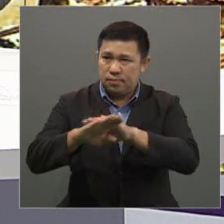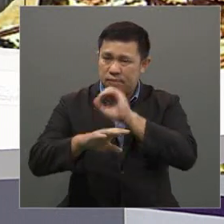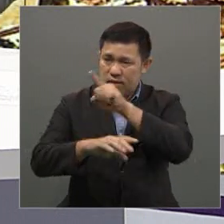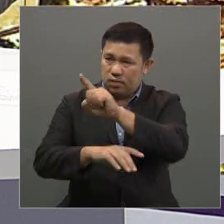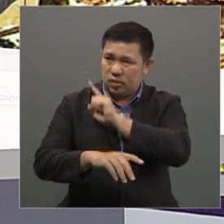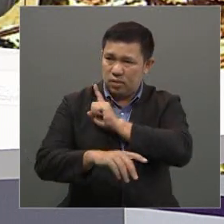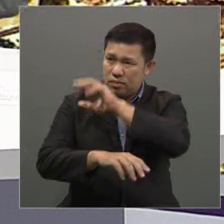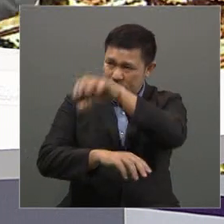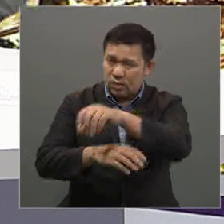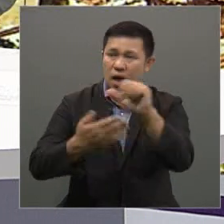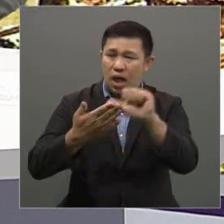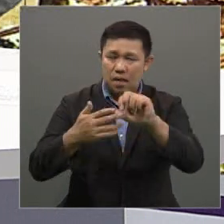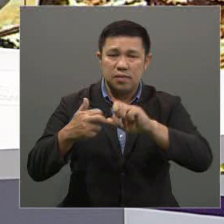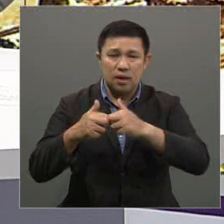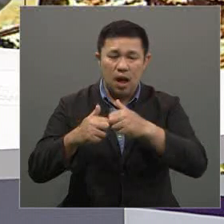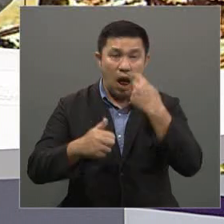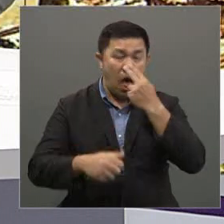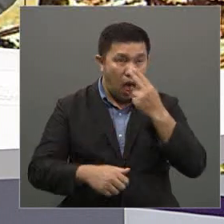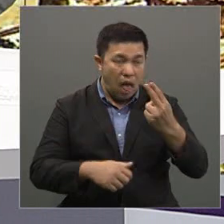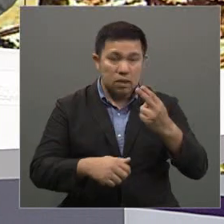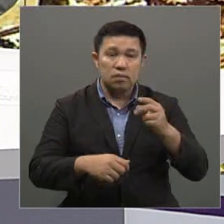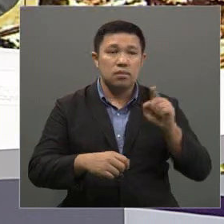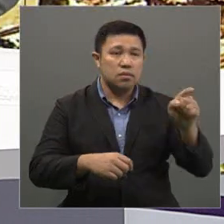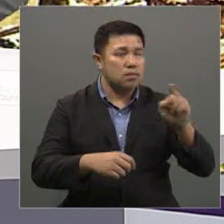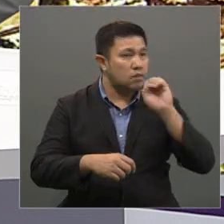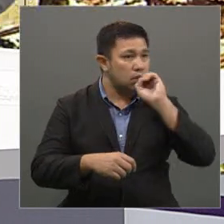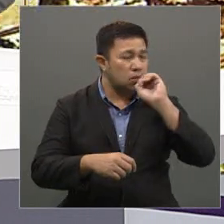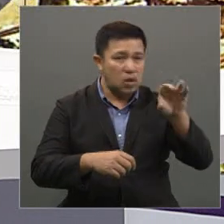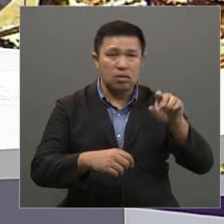ะครับ หร ือ ว่าถ้าใครเจอเนี่ยสามารถกดเข้าไปแล้วรีพอร์ตได